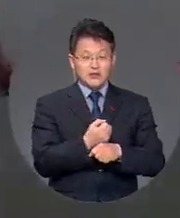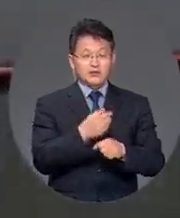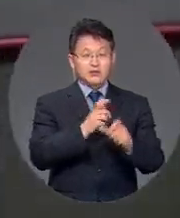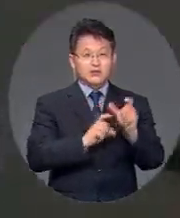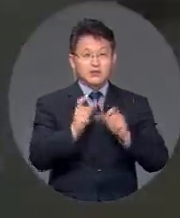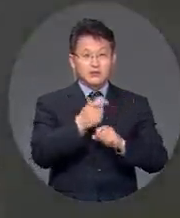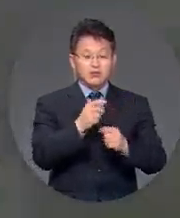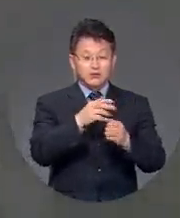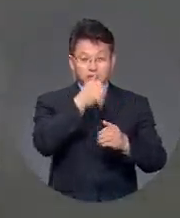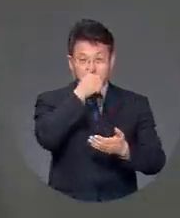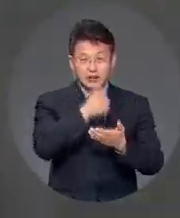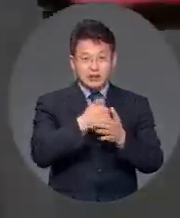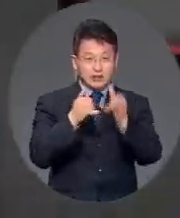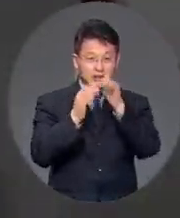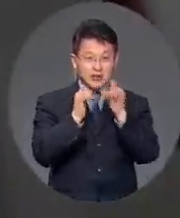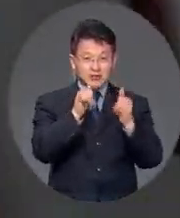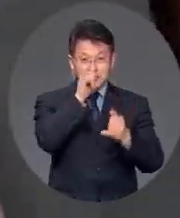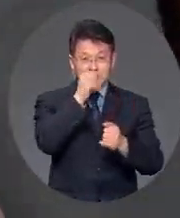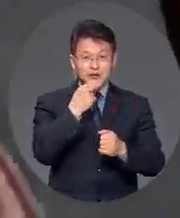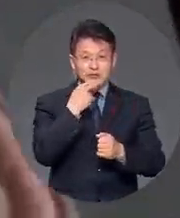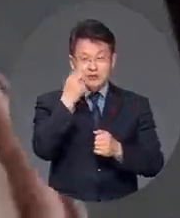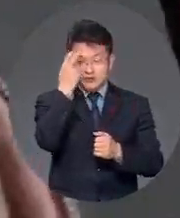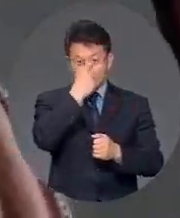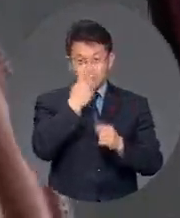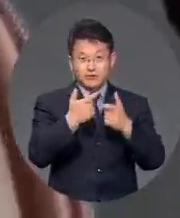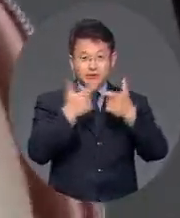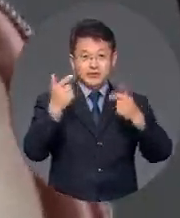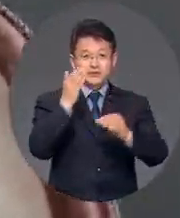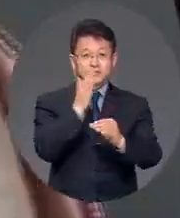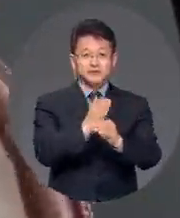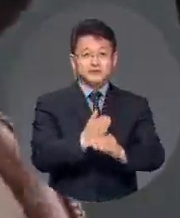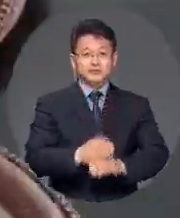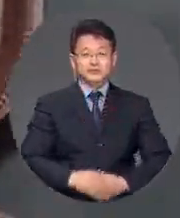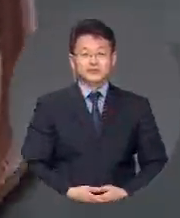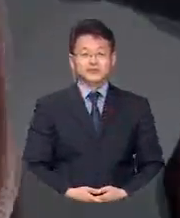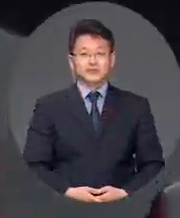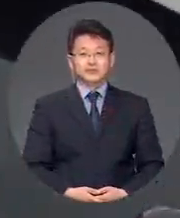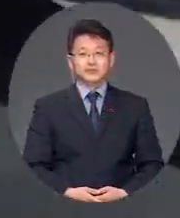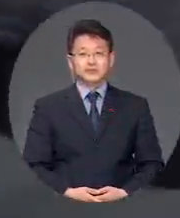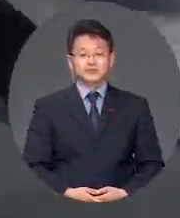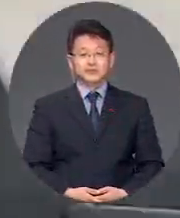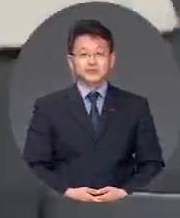추가 공범이 있는지 수사를 확대하고 있습니다. MBC 뉴스 이재경입니다.